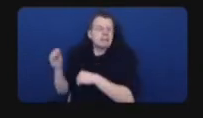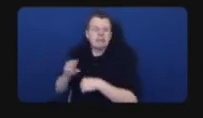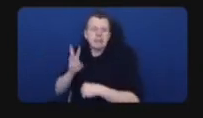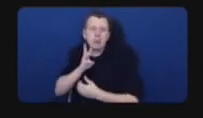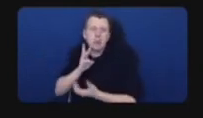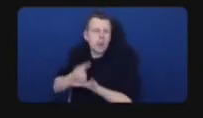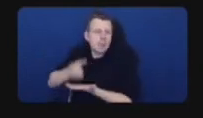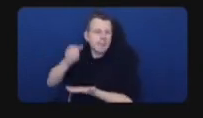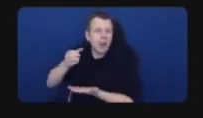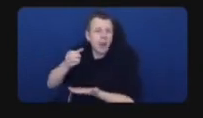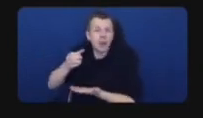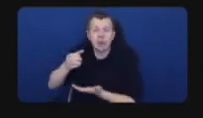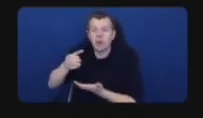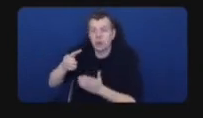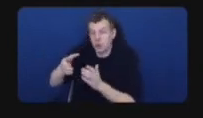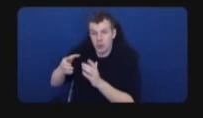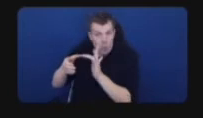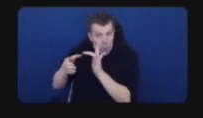带着。